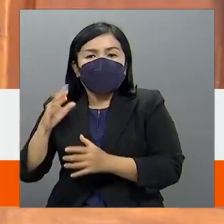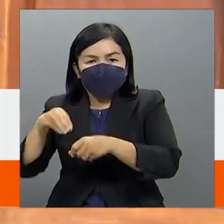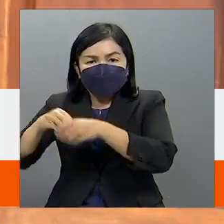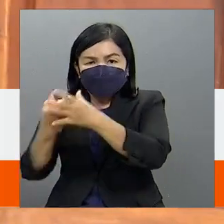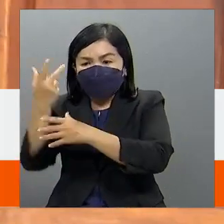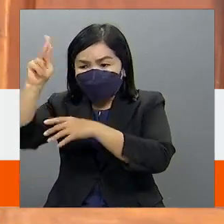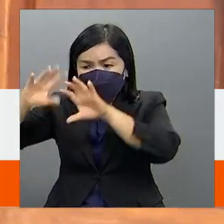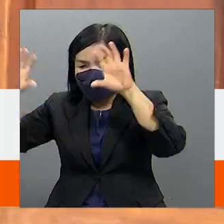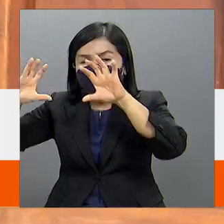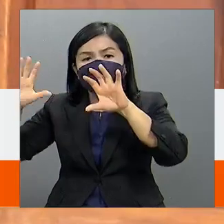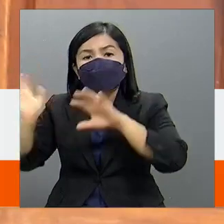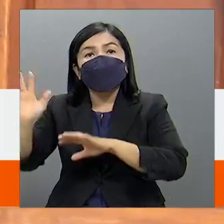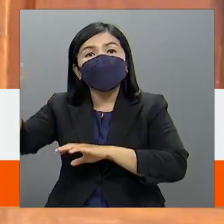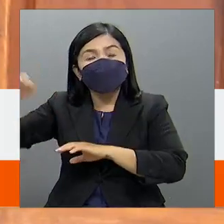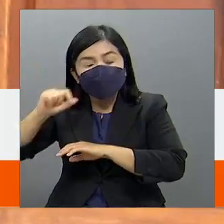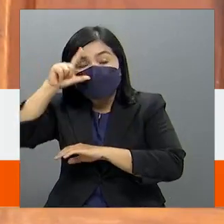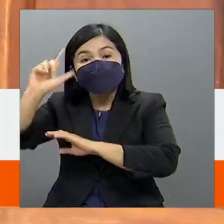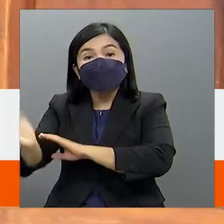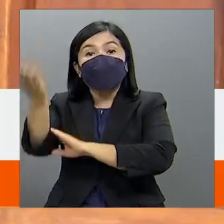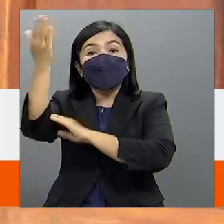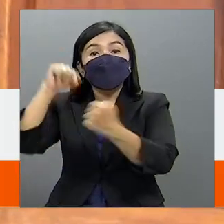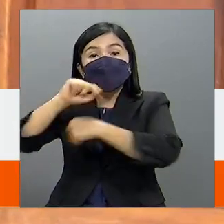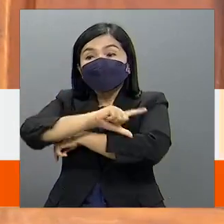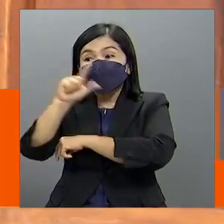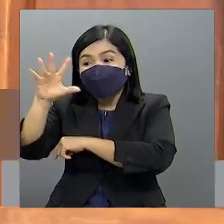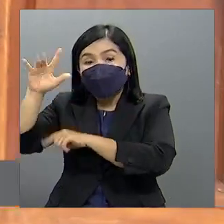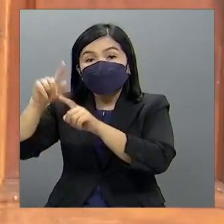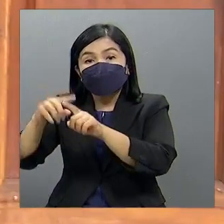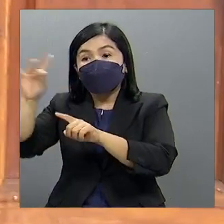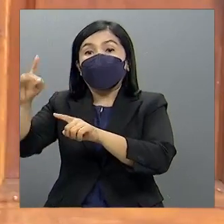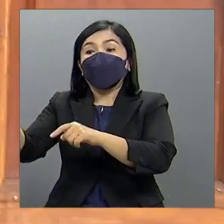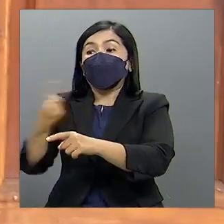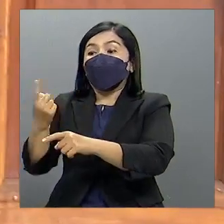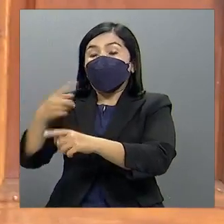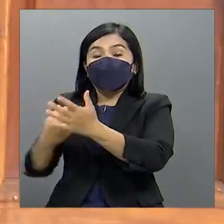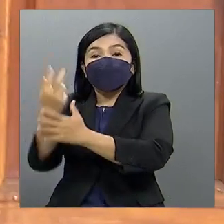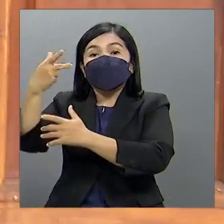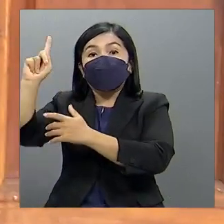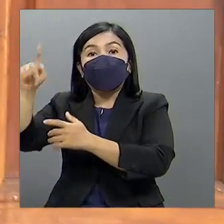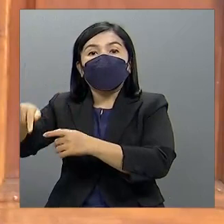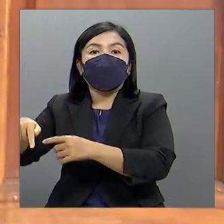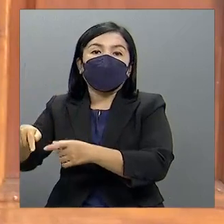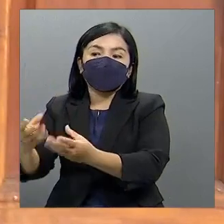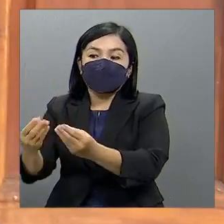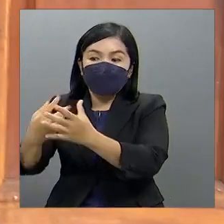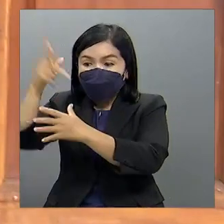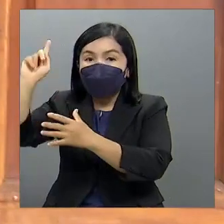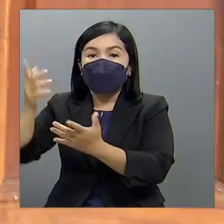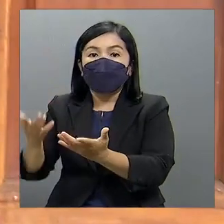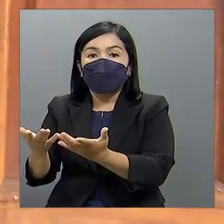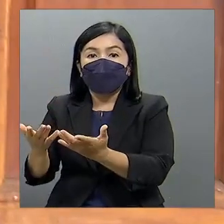พระอาจารย์ว่าถ้าตื่นเช้ามาวันที่ 25สิงหาคมเป็นพื้นที่ปากไปแล้วเป็นเม็ดที่ป่าสงวนเนี้ยเกิด